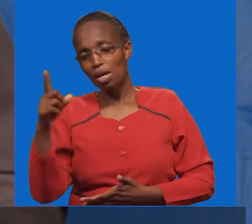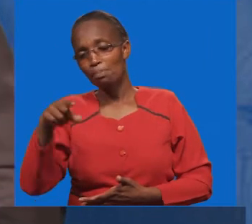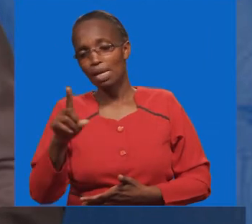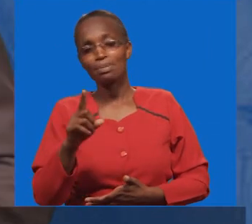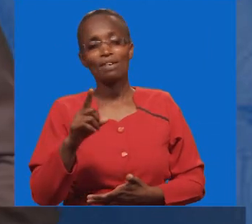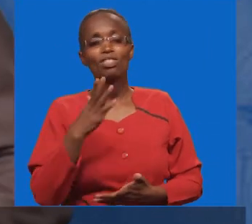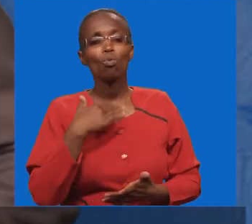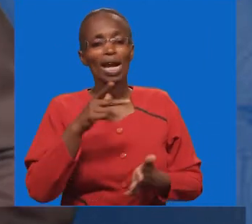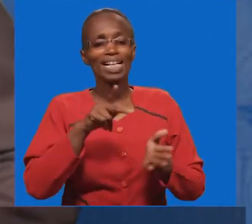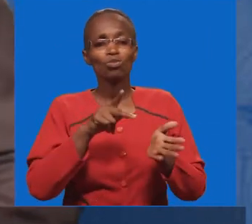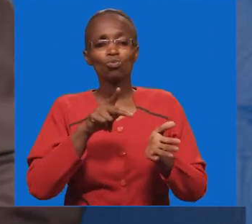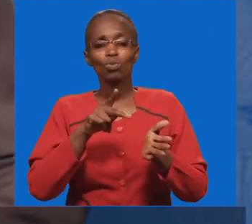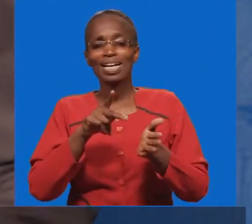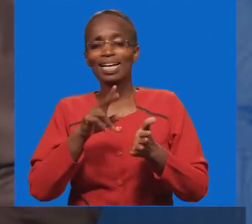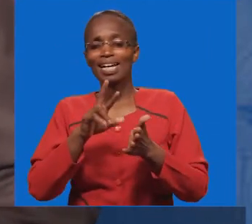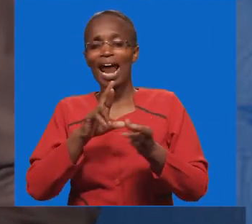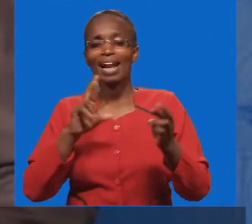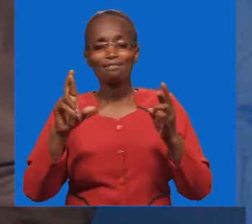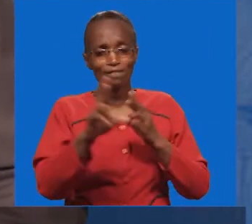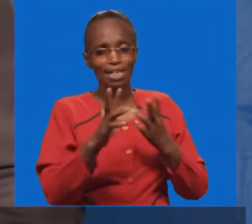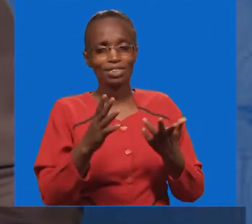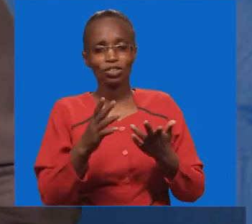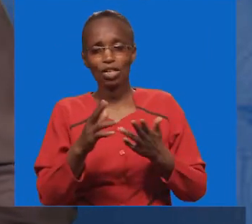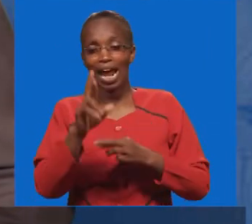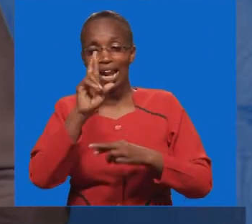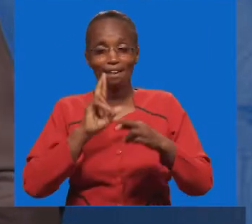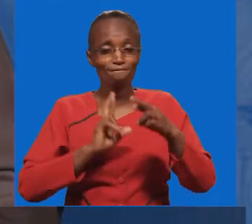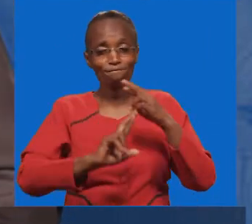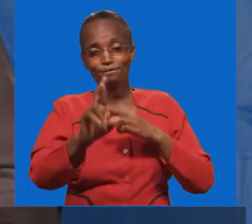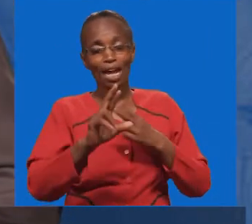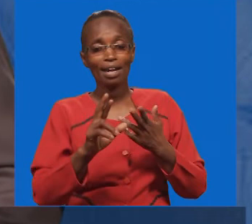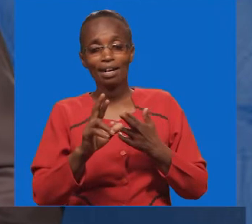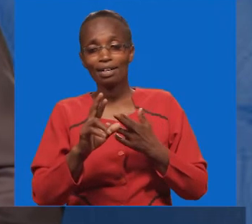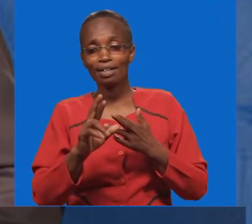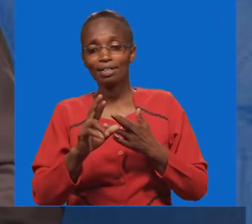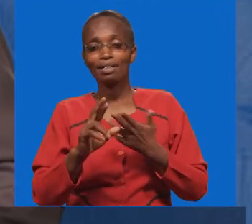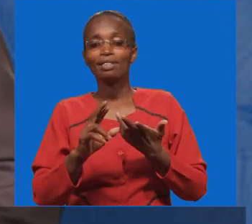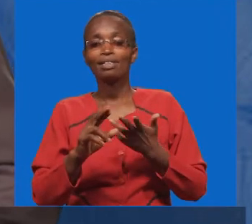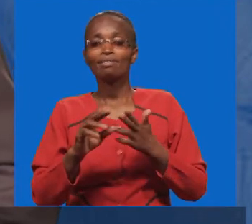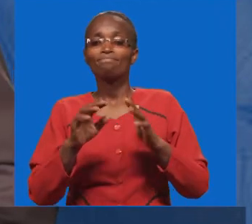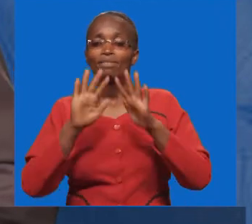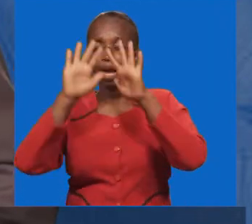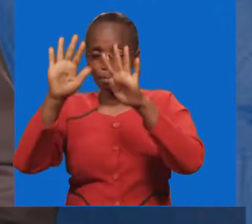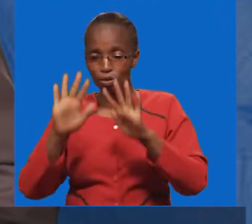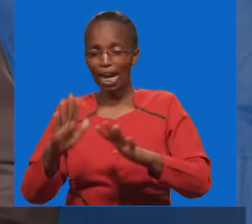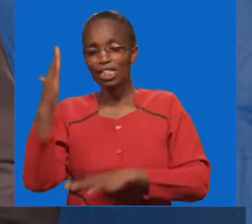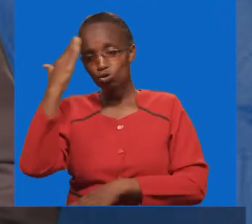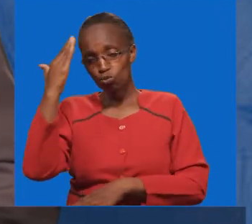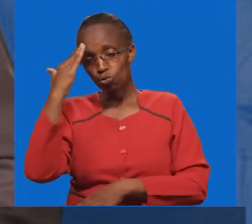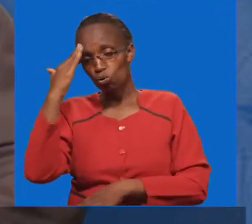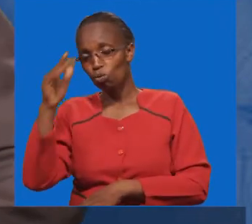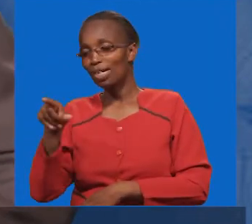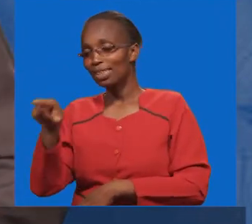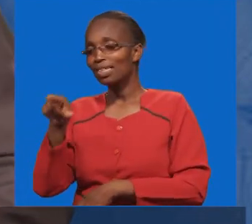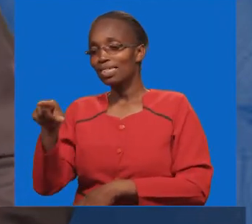jikoni hati wanalipizwa. Jamani, ni vizuri hao ni vibaya mtazamaji mpendwa? Si vizuri kamwe. Ni